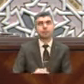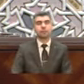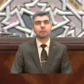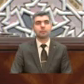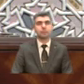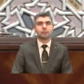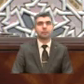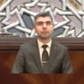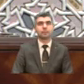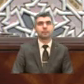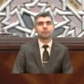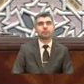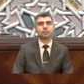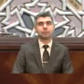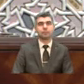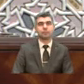السيدة النائبة.